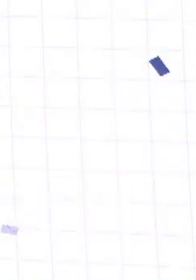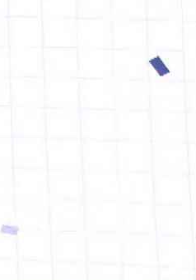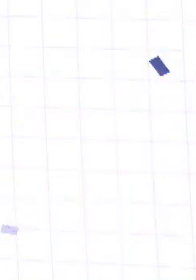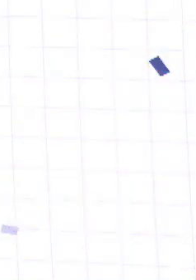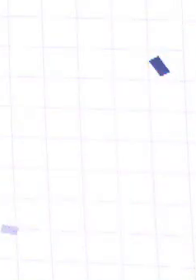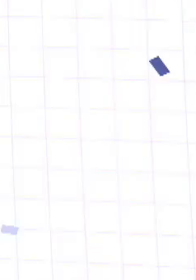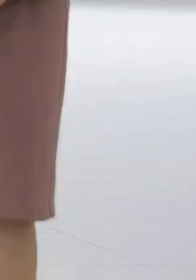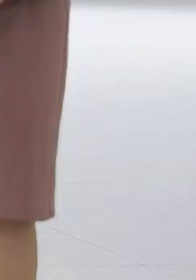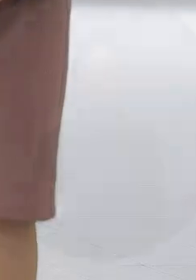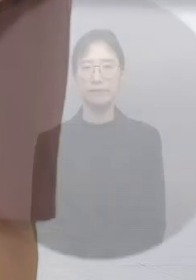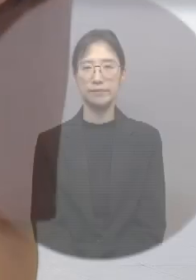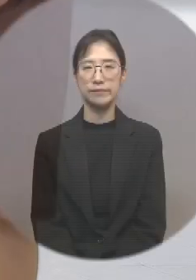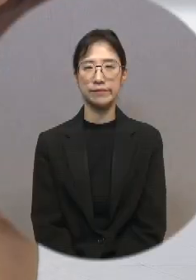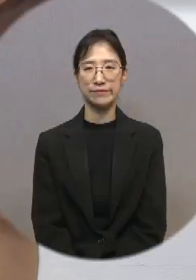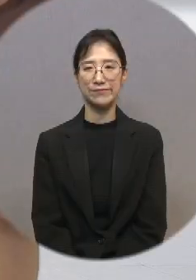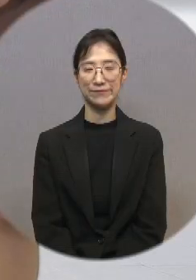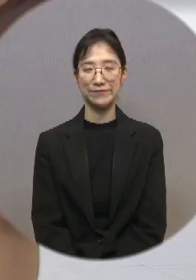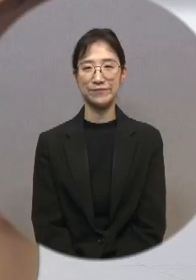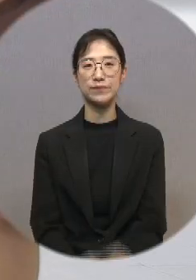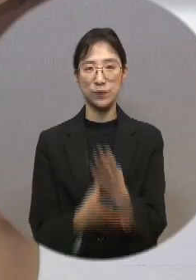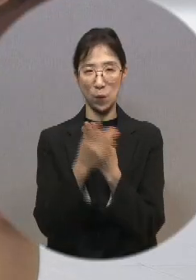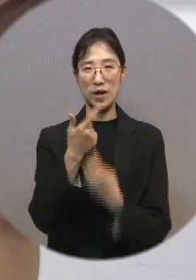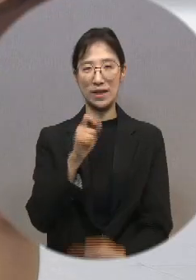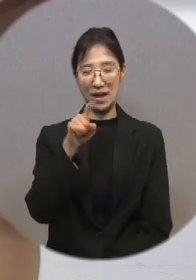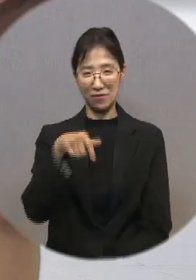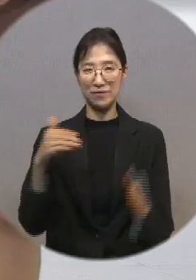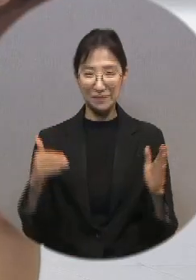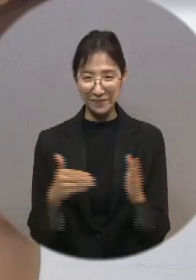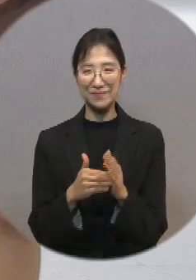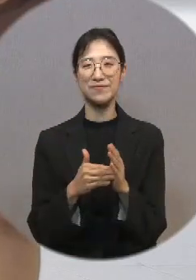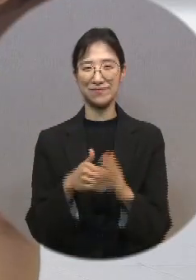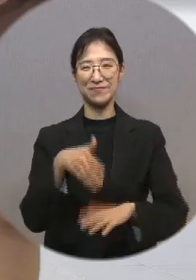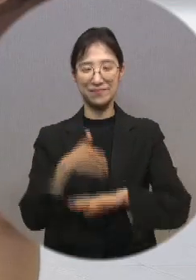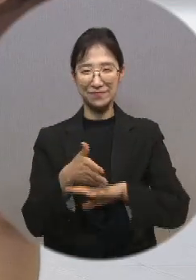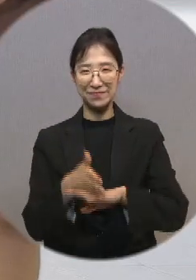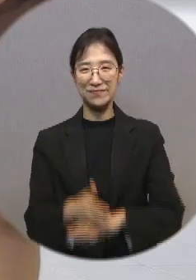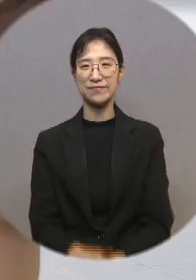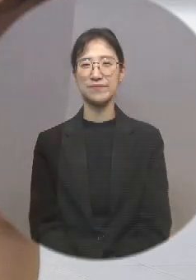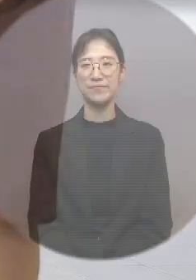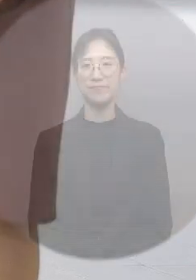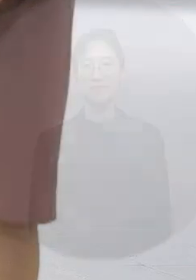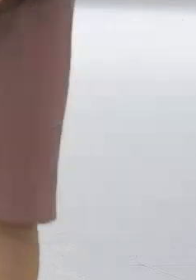이상으로 통일나우를 마칩니다. 시청해주신 여러분 고맙습니다.